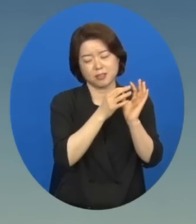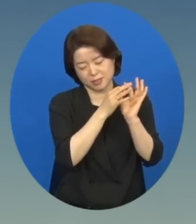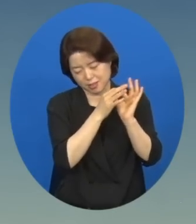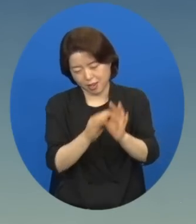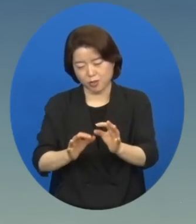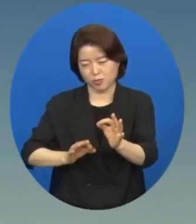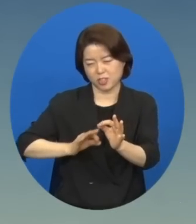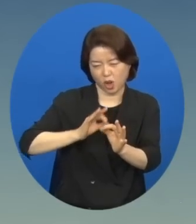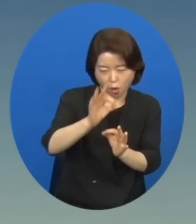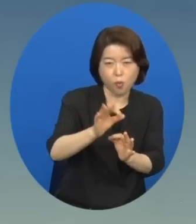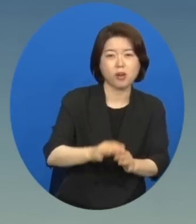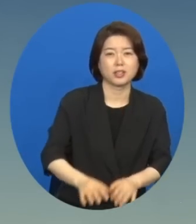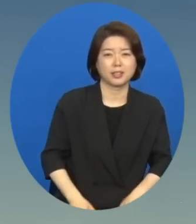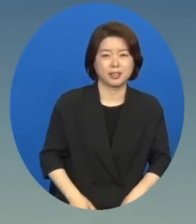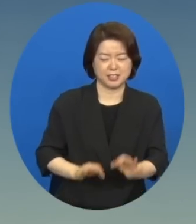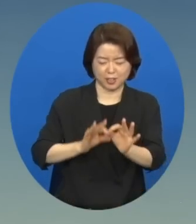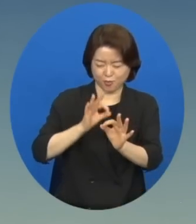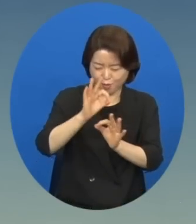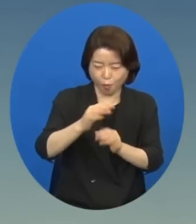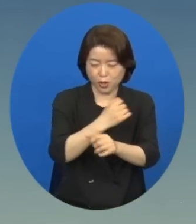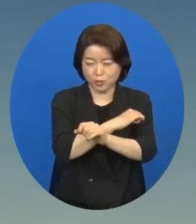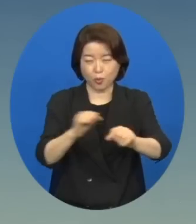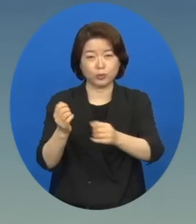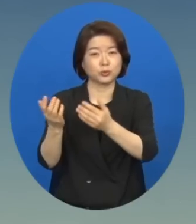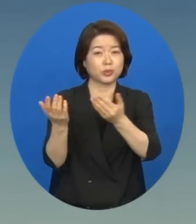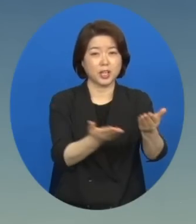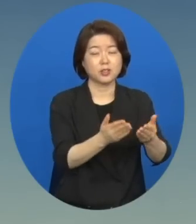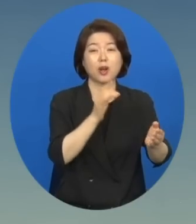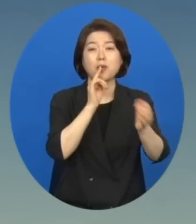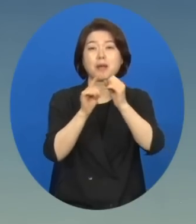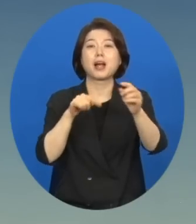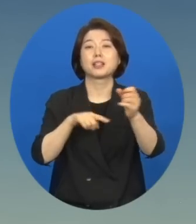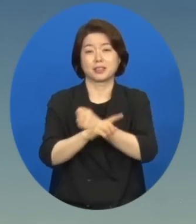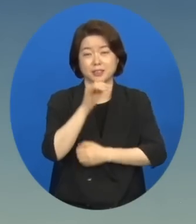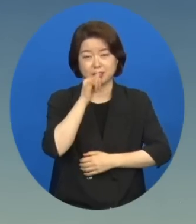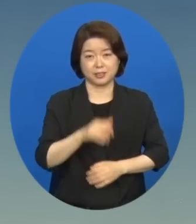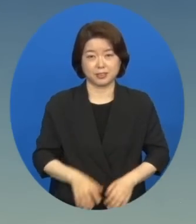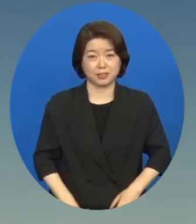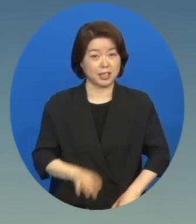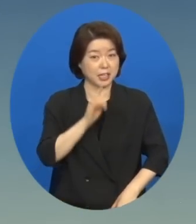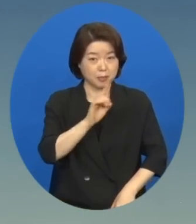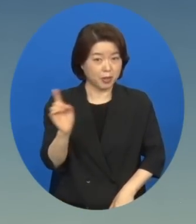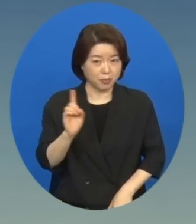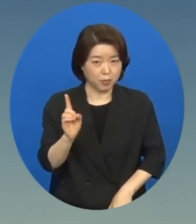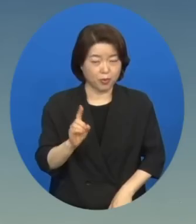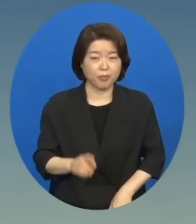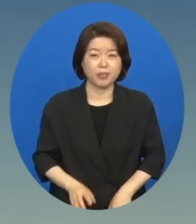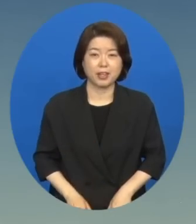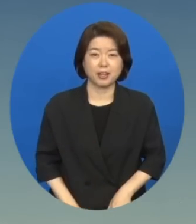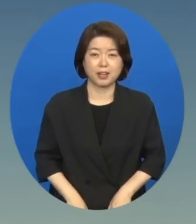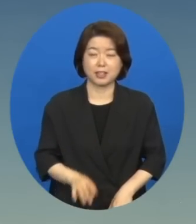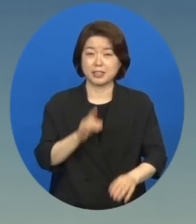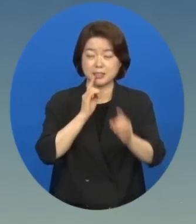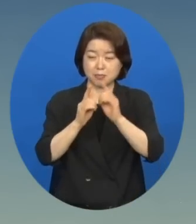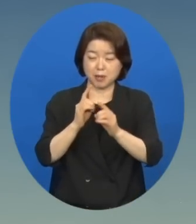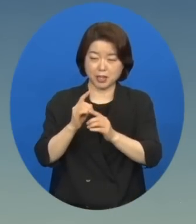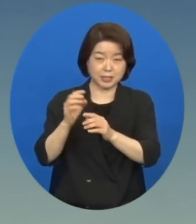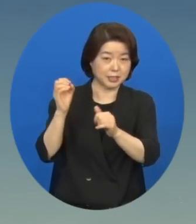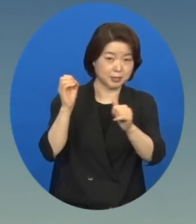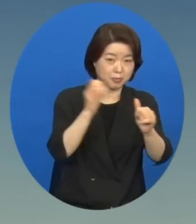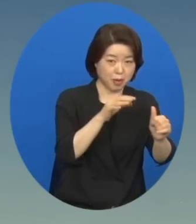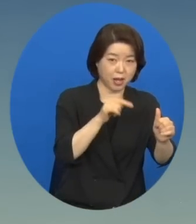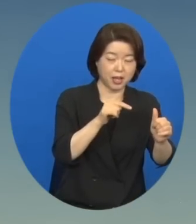끊임없이 무한대로 용서하라고 주님이 말씀하고 계세요. 여러분, 이 말은, 이 말씀을 하신